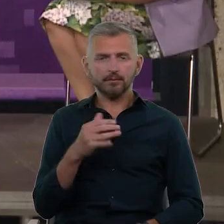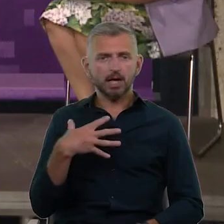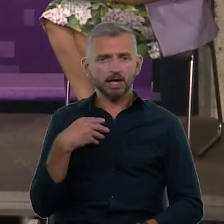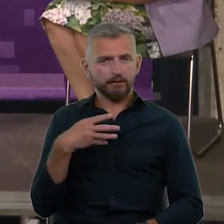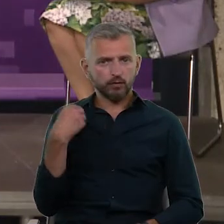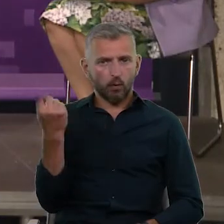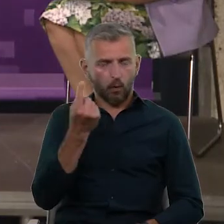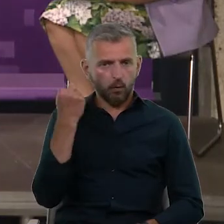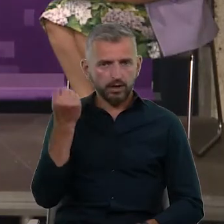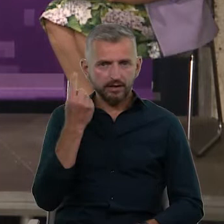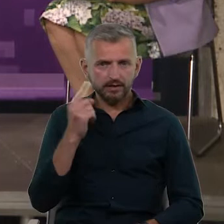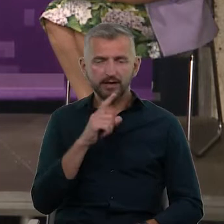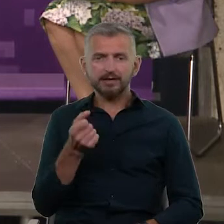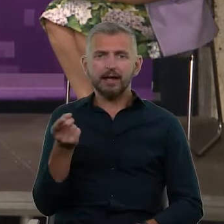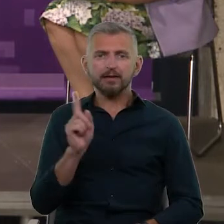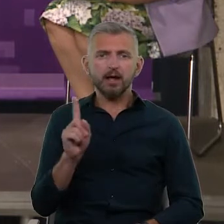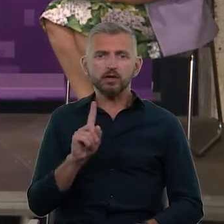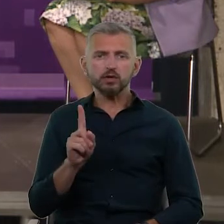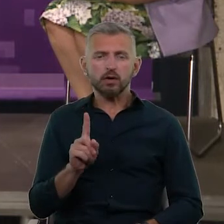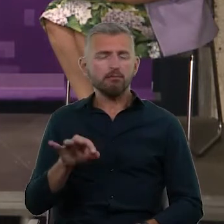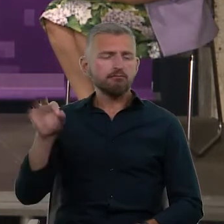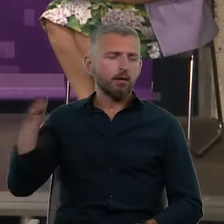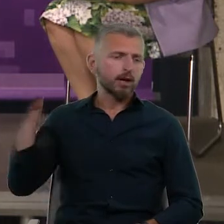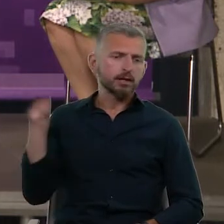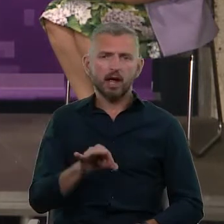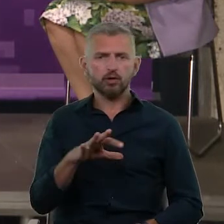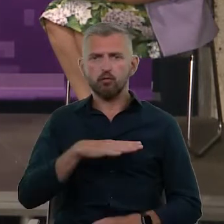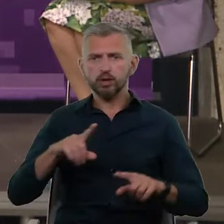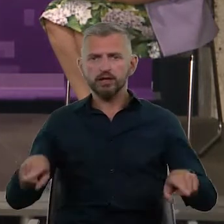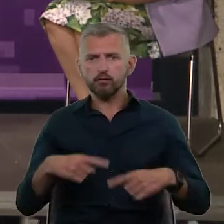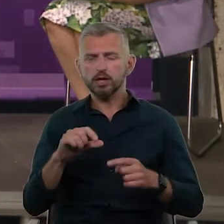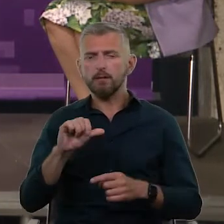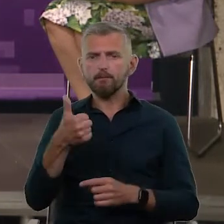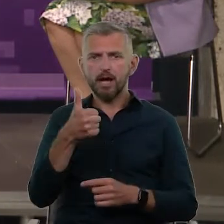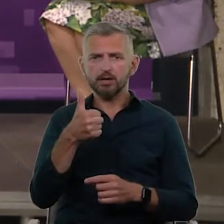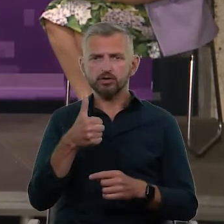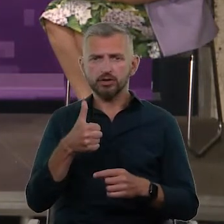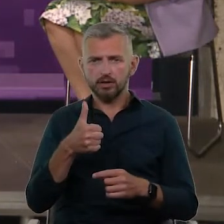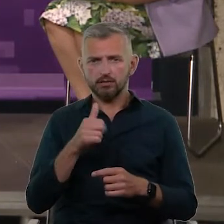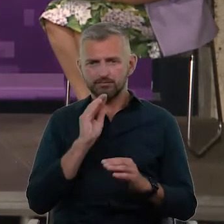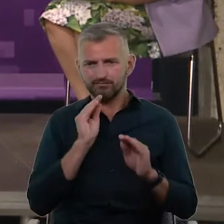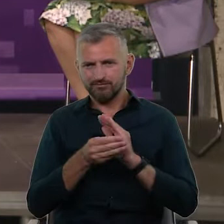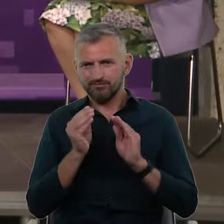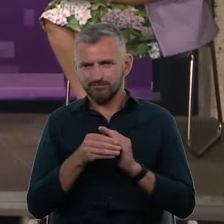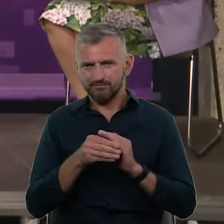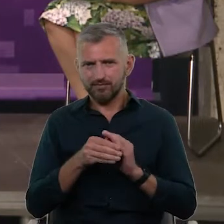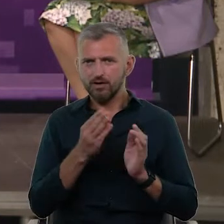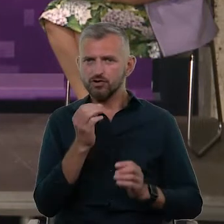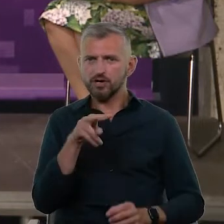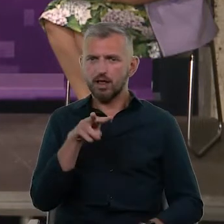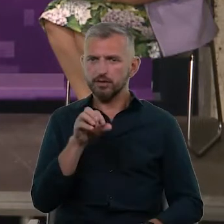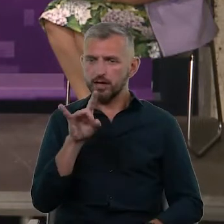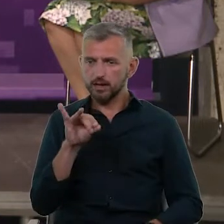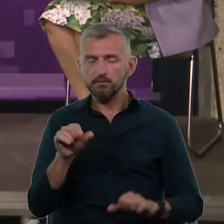Львівської області за те, що моментально були створені перші шелтери. І можна було відвести цих жінок і